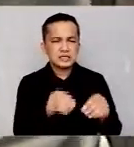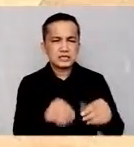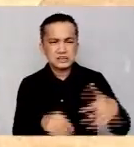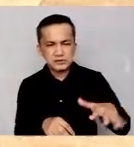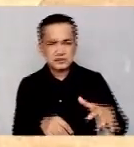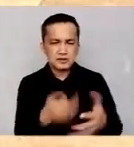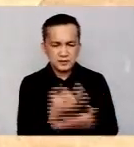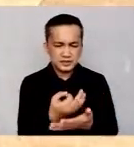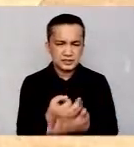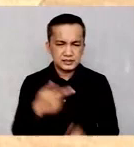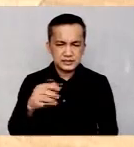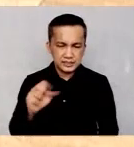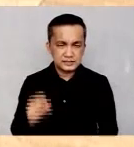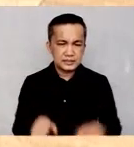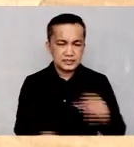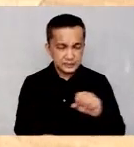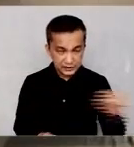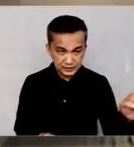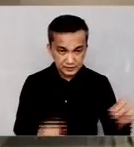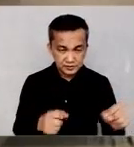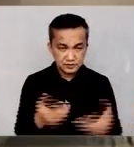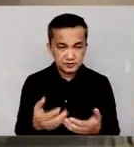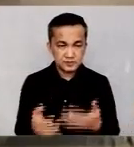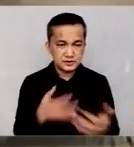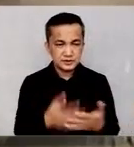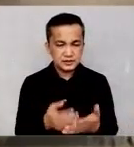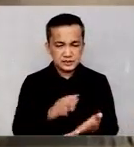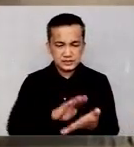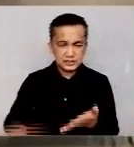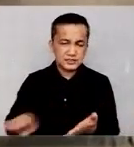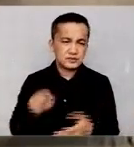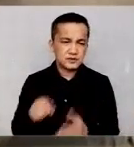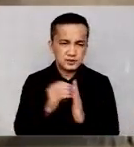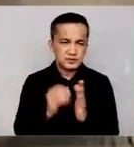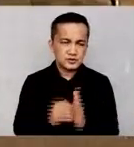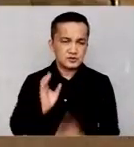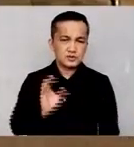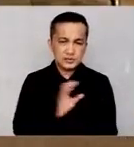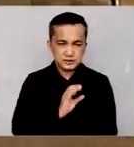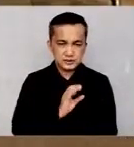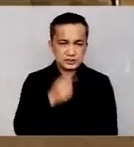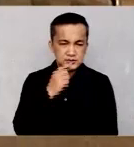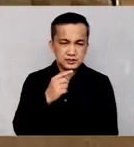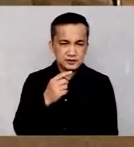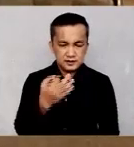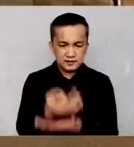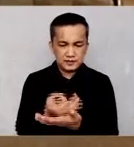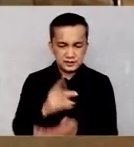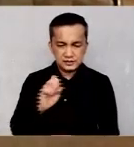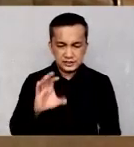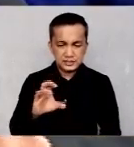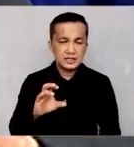at GSIS kahit na tinanggal na ang probisyong ito sa Kongreso. Pero giit ni Finance Secretary Benjamin